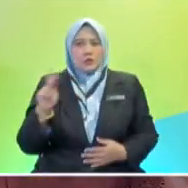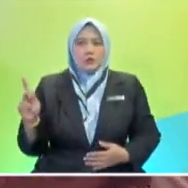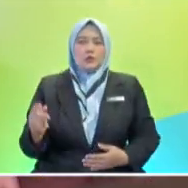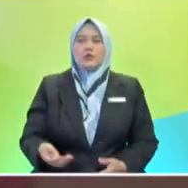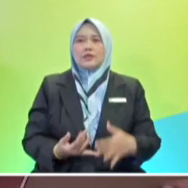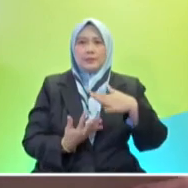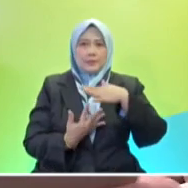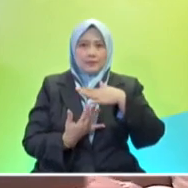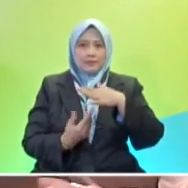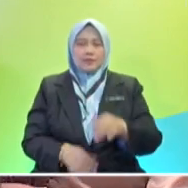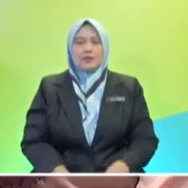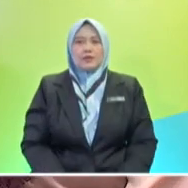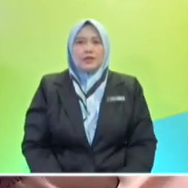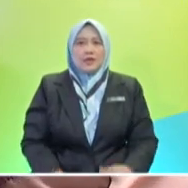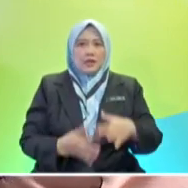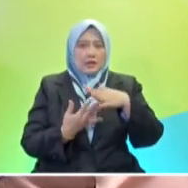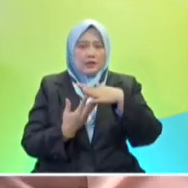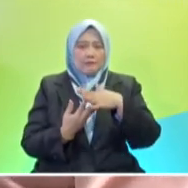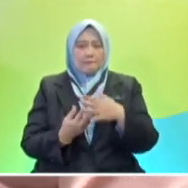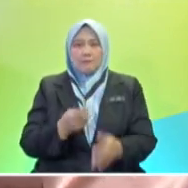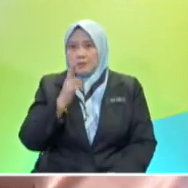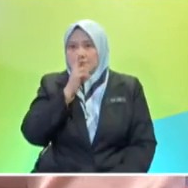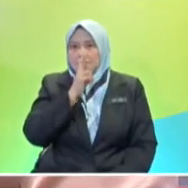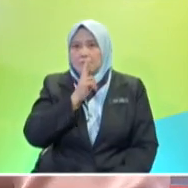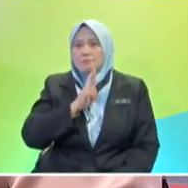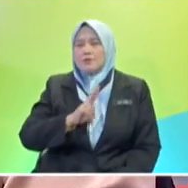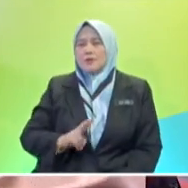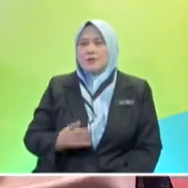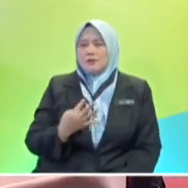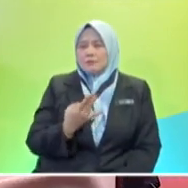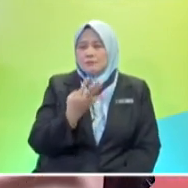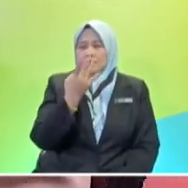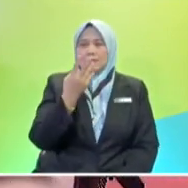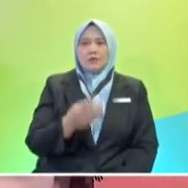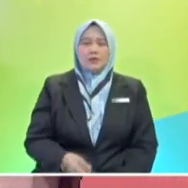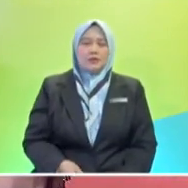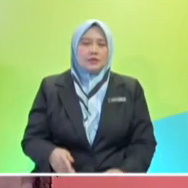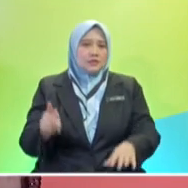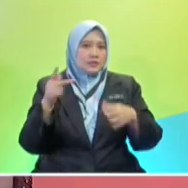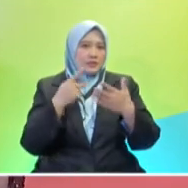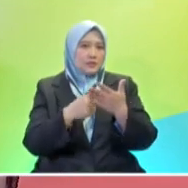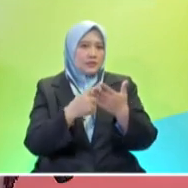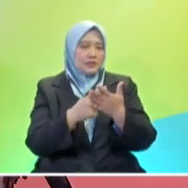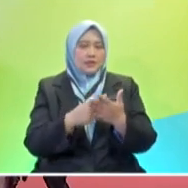Api merah membara, kadang asap berkepul,